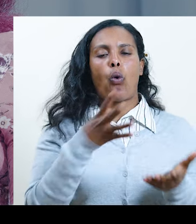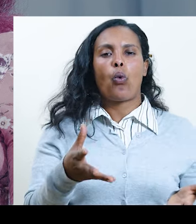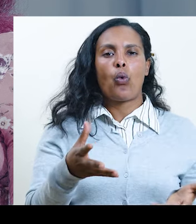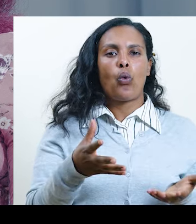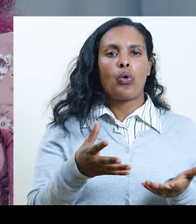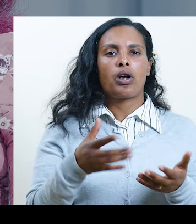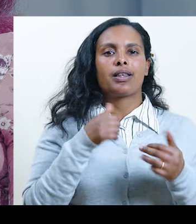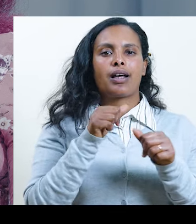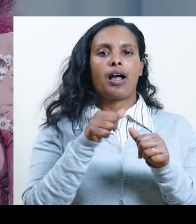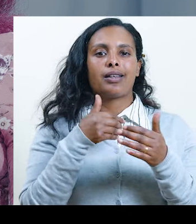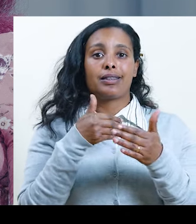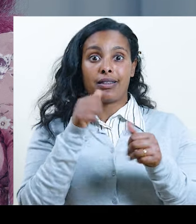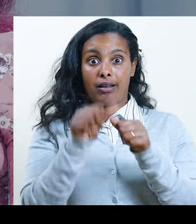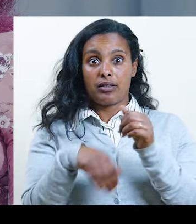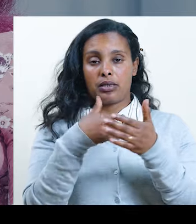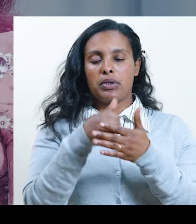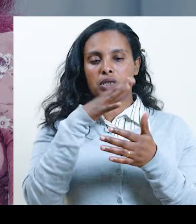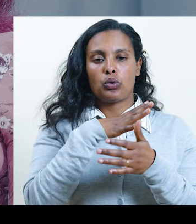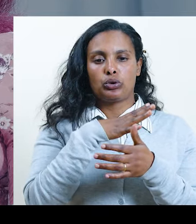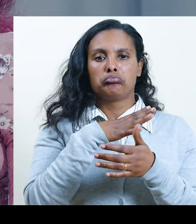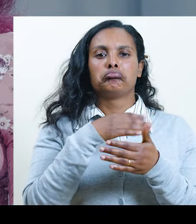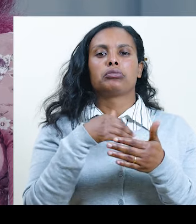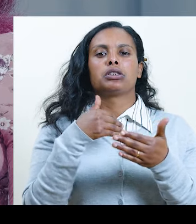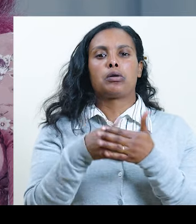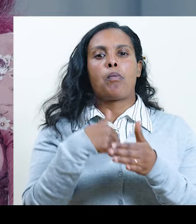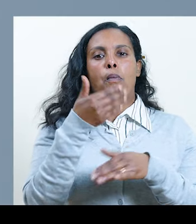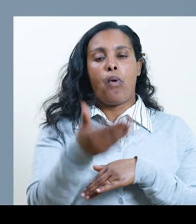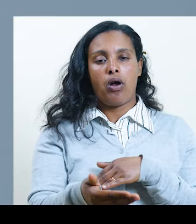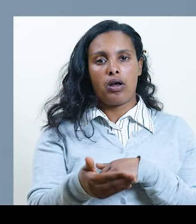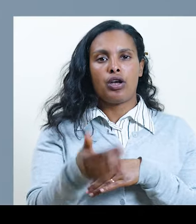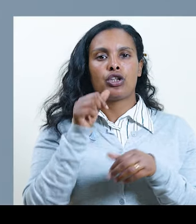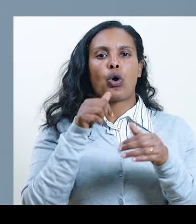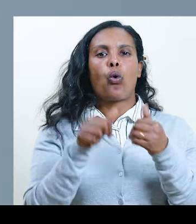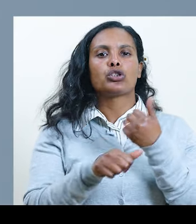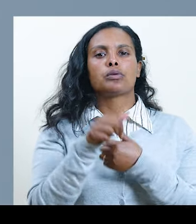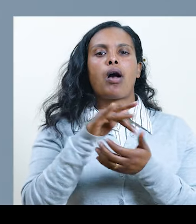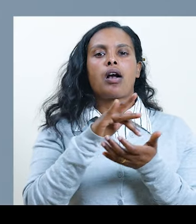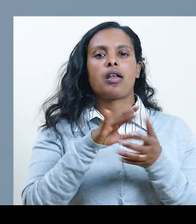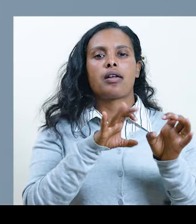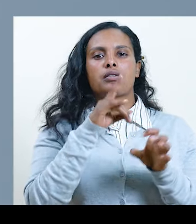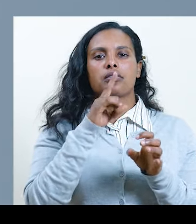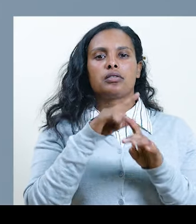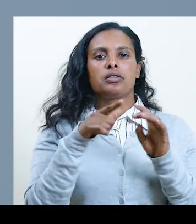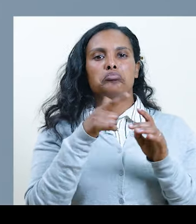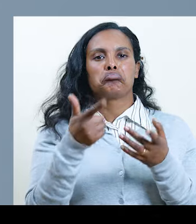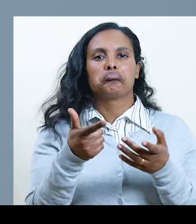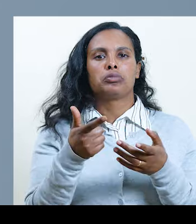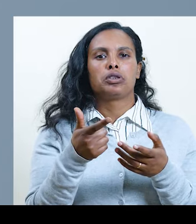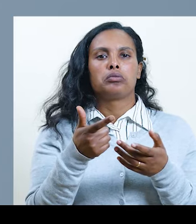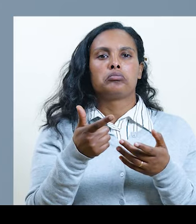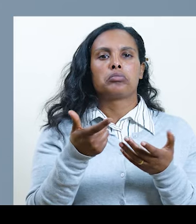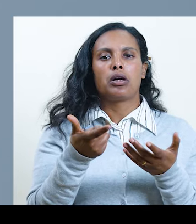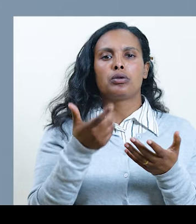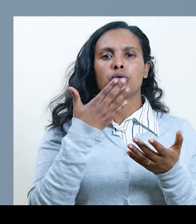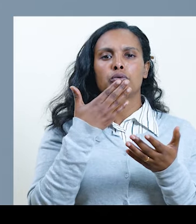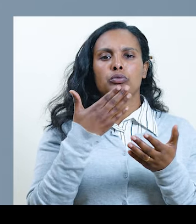ሰው ከጥቃት ከደረሰባቸው ሰዎች ጋር የሚሰሩ አካላት ተጎጂን ማዕከል ያደረገ እና ስሱነት